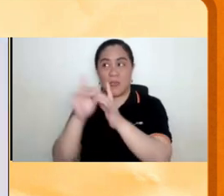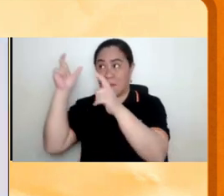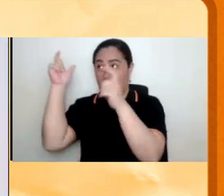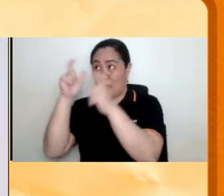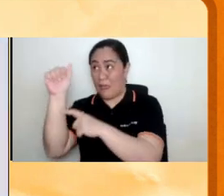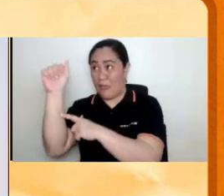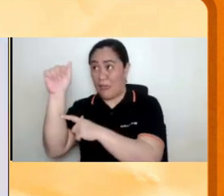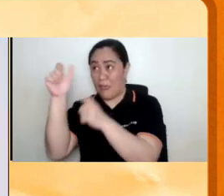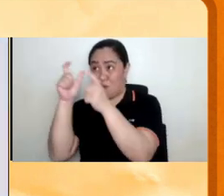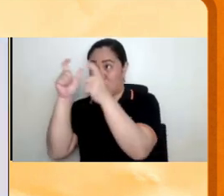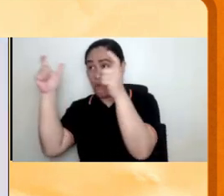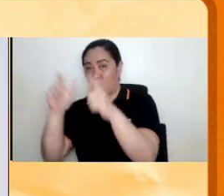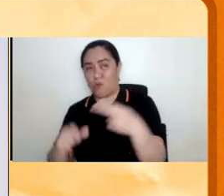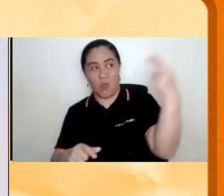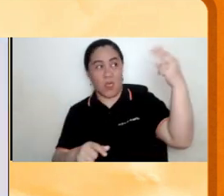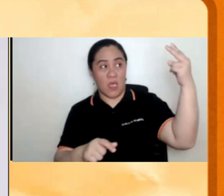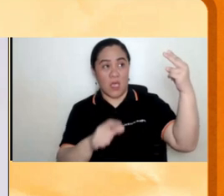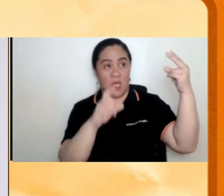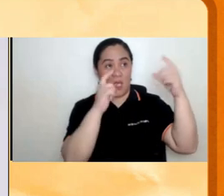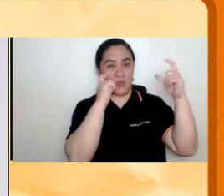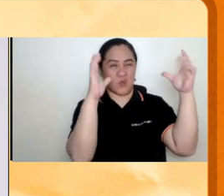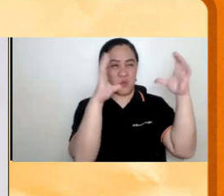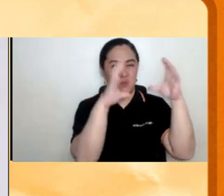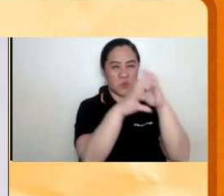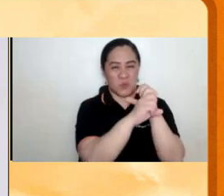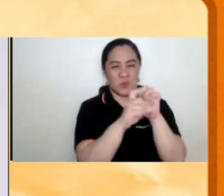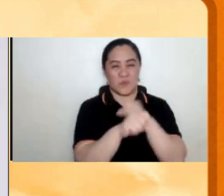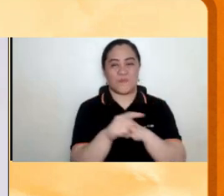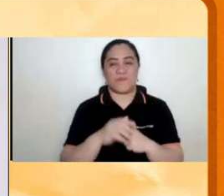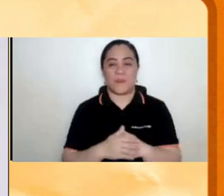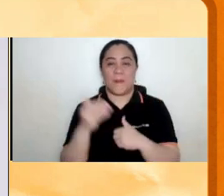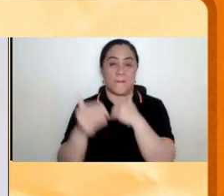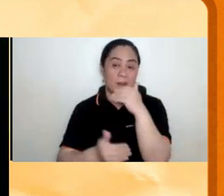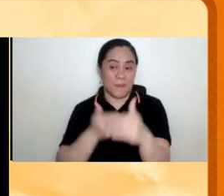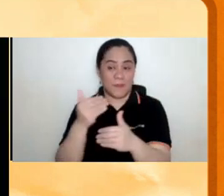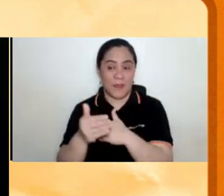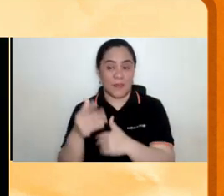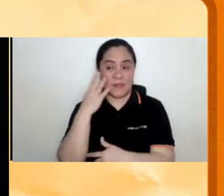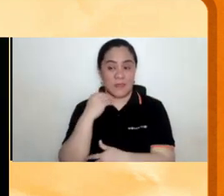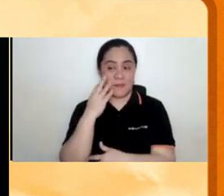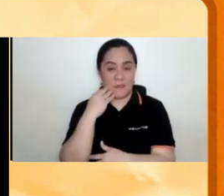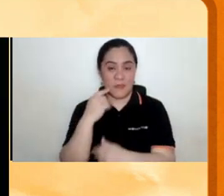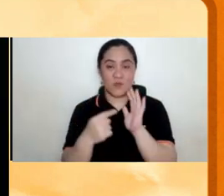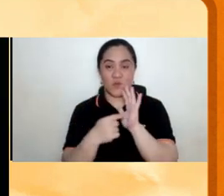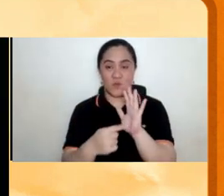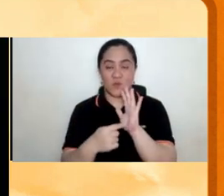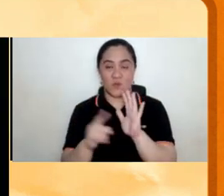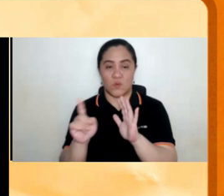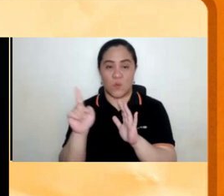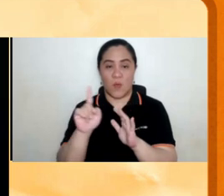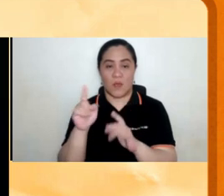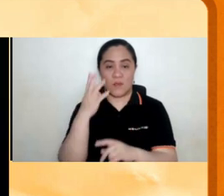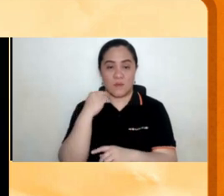sa pag-aaral, ang stress resilience ay ang abilidad ng tao na iproseso ang isang karanasan, lalo na ang isang stressful na